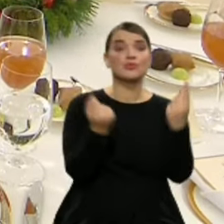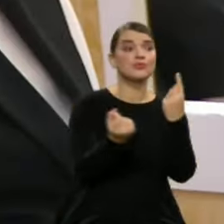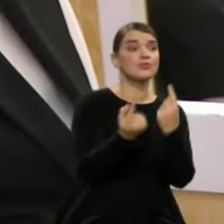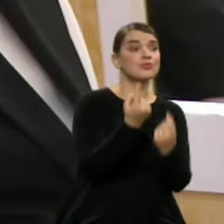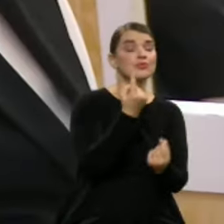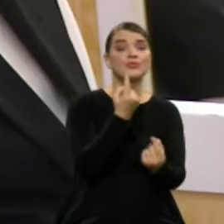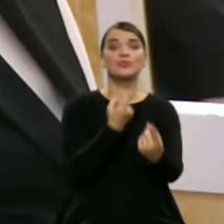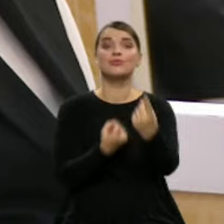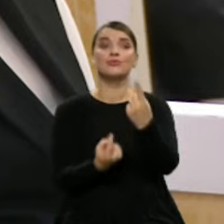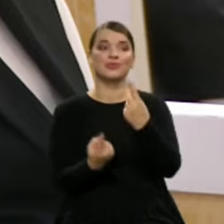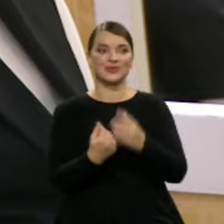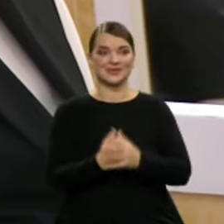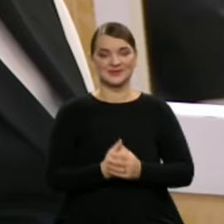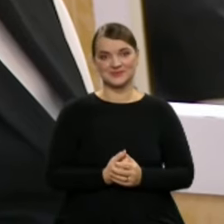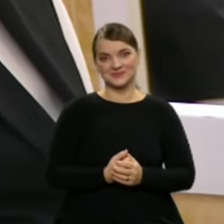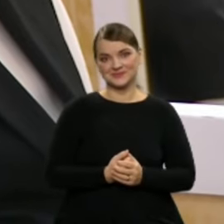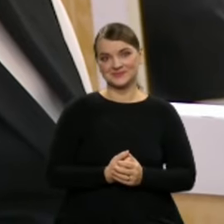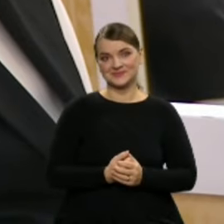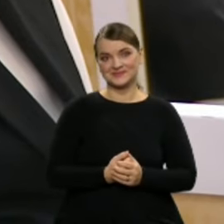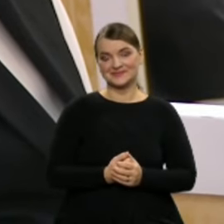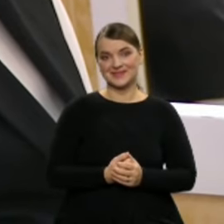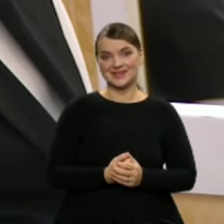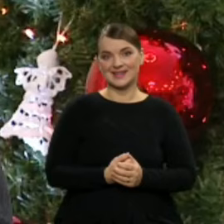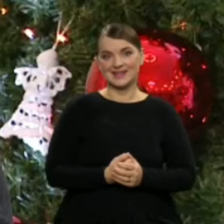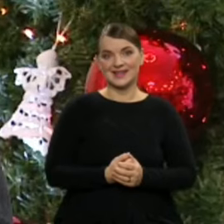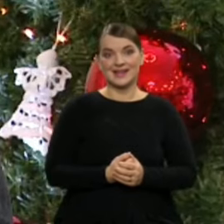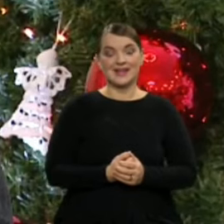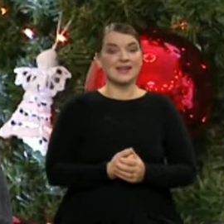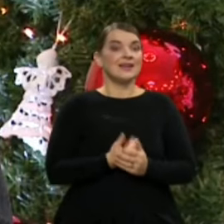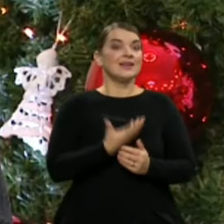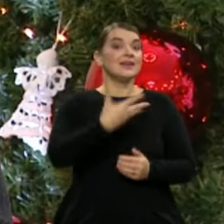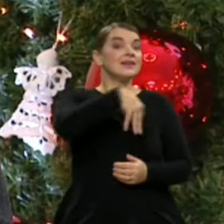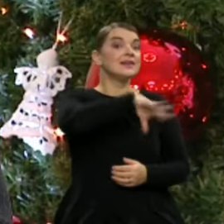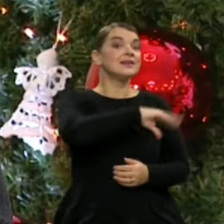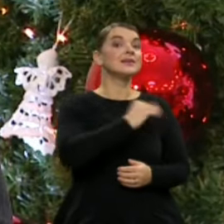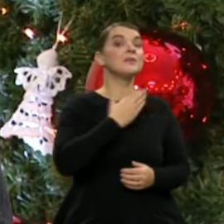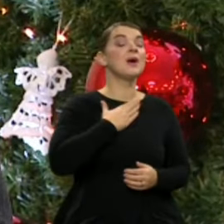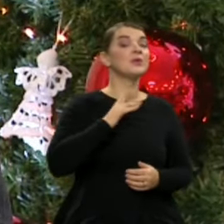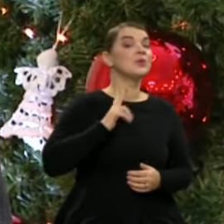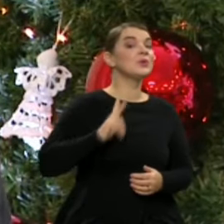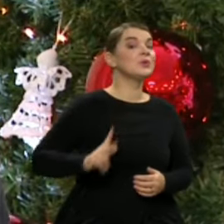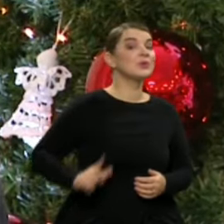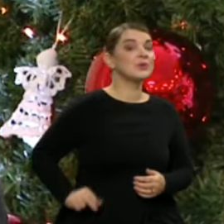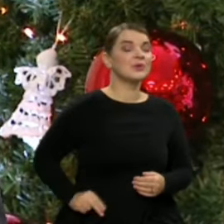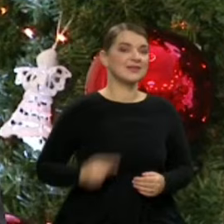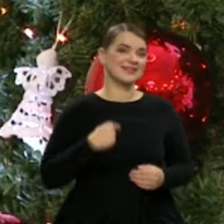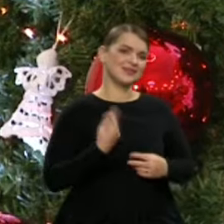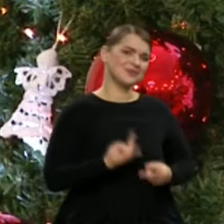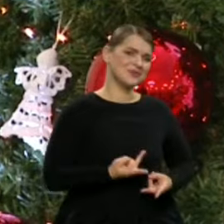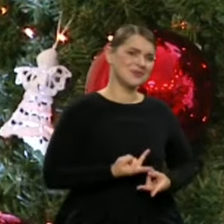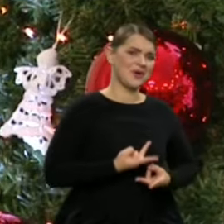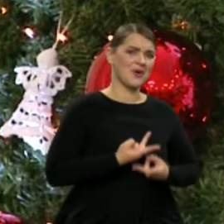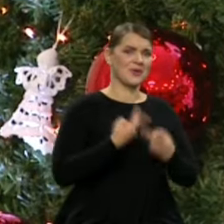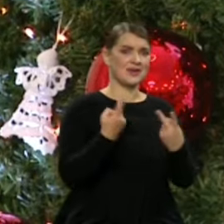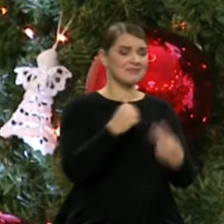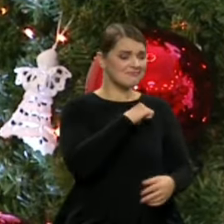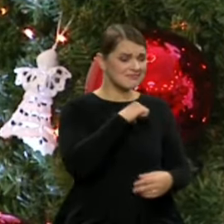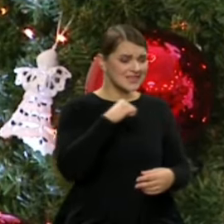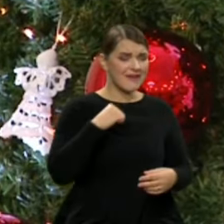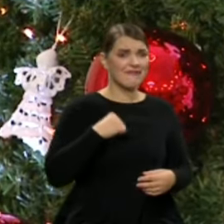Labai džiaugiuosi savo dukterimis. Visos jau daugiau ar mažiau šiandien gyvena savarankiškai.